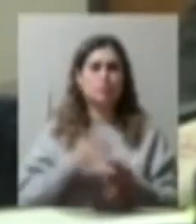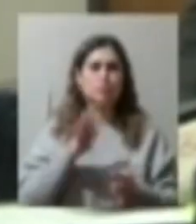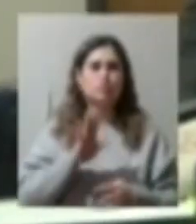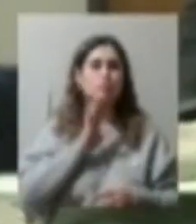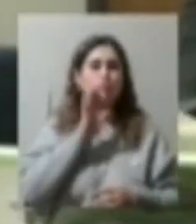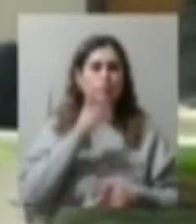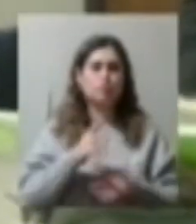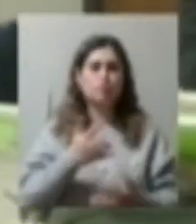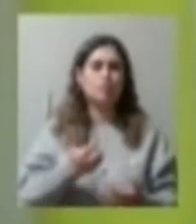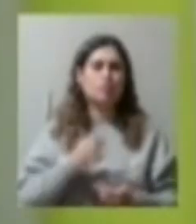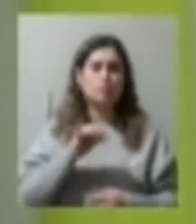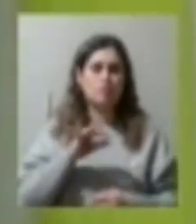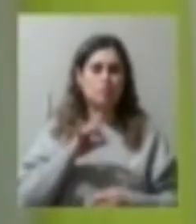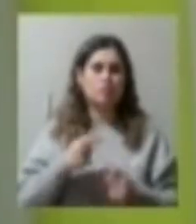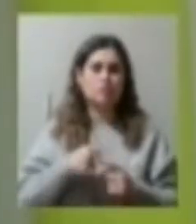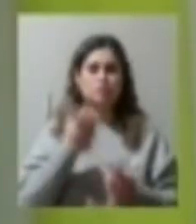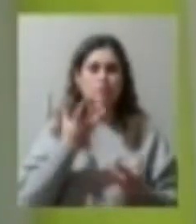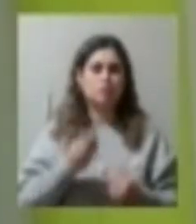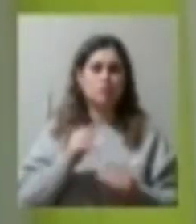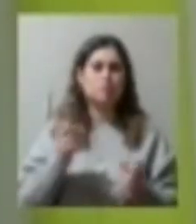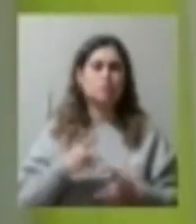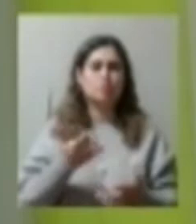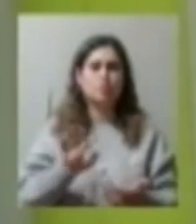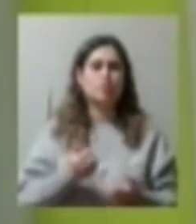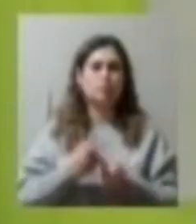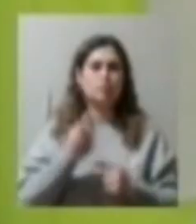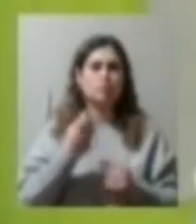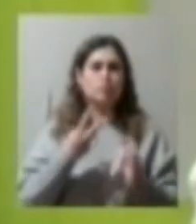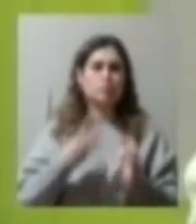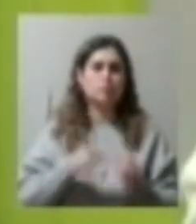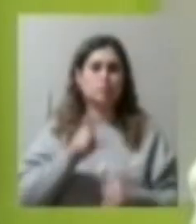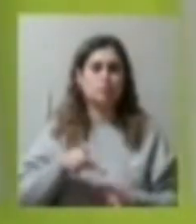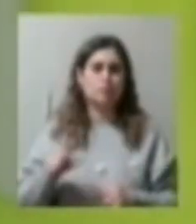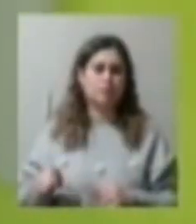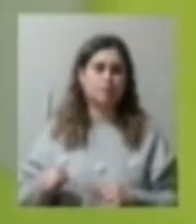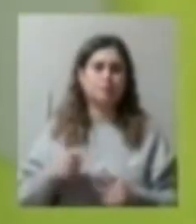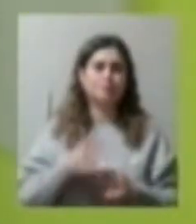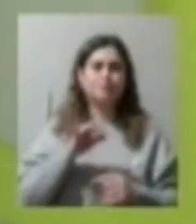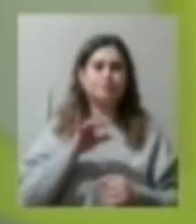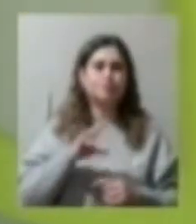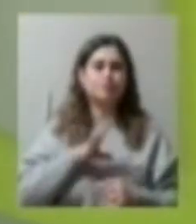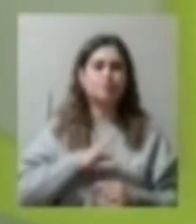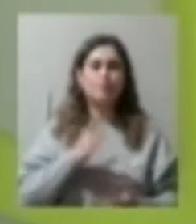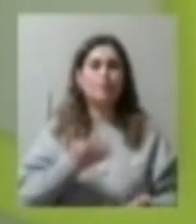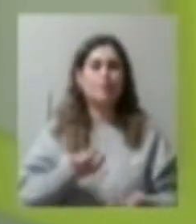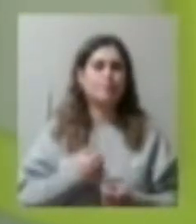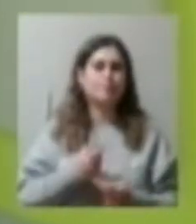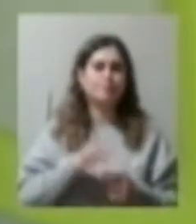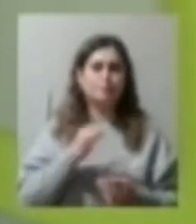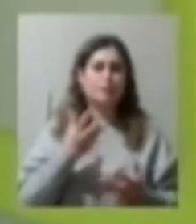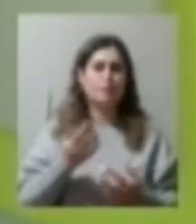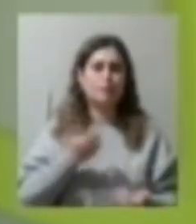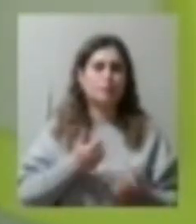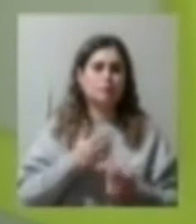щоб отримати талон. За день фахівці прийматимуть до 130 людей. В період карантину у нас прийомні дні